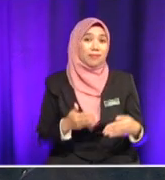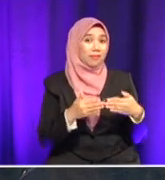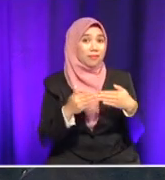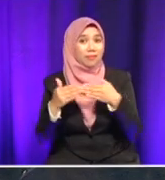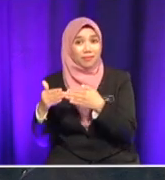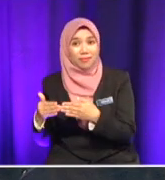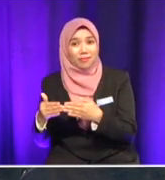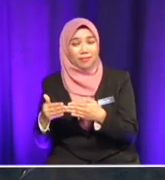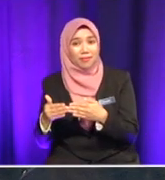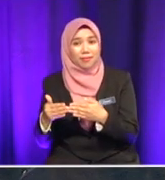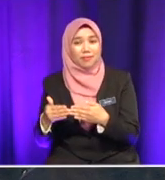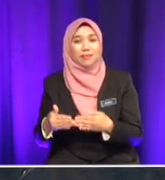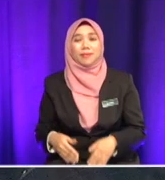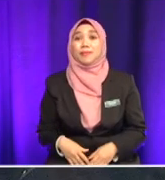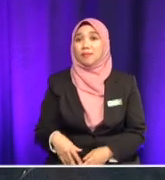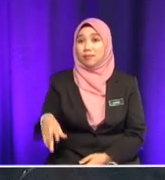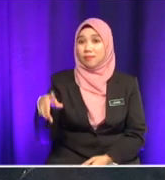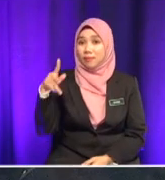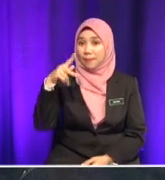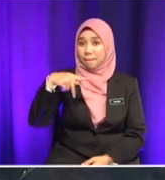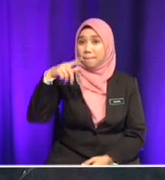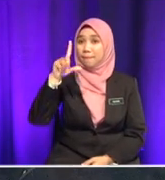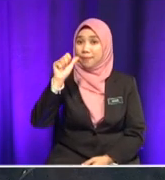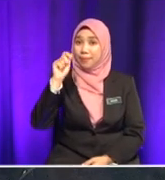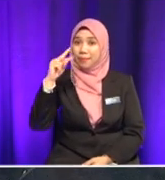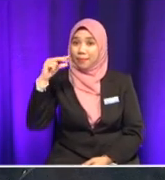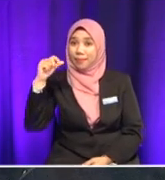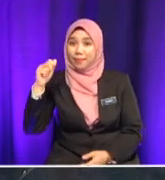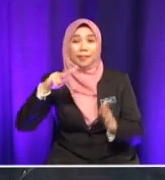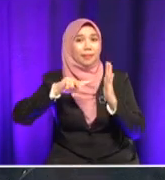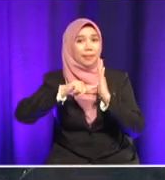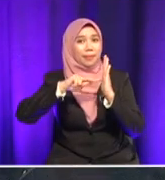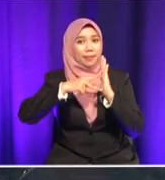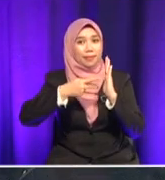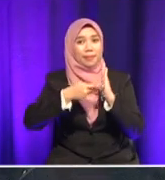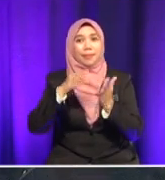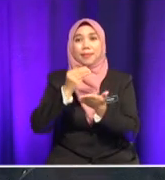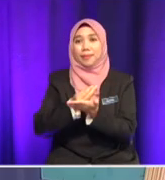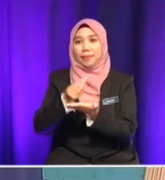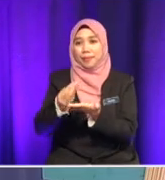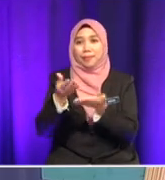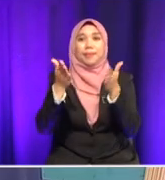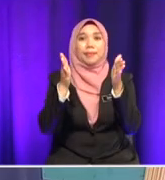pelanggan maksudnya juga pembelian yang terakhir